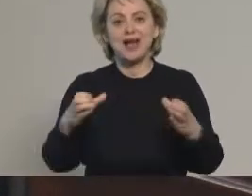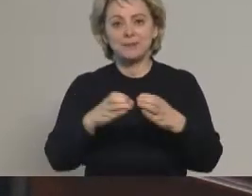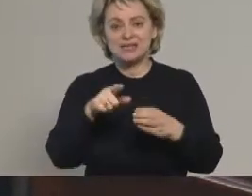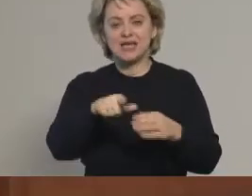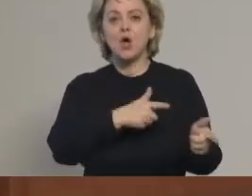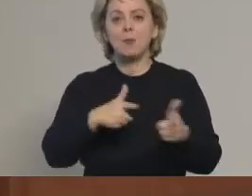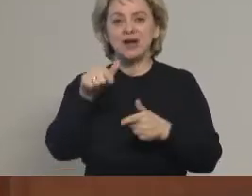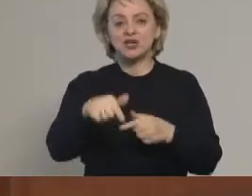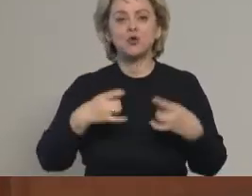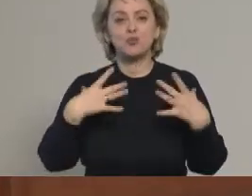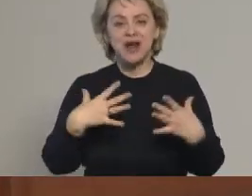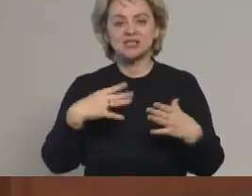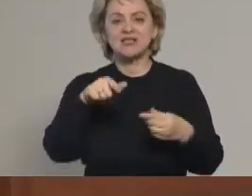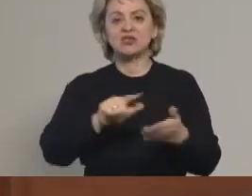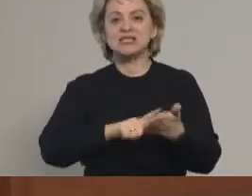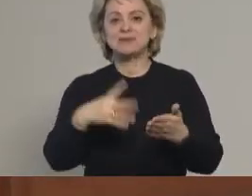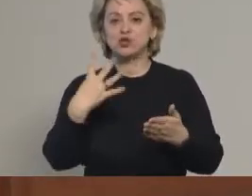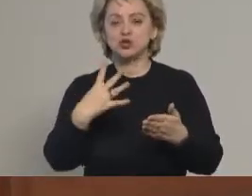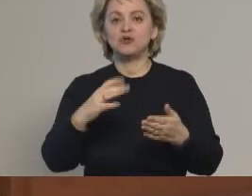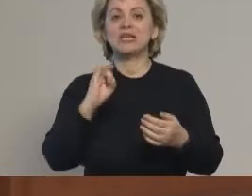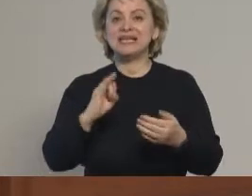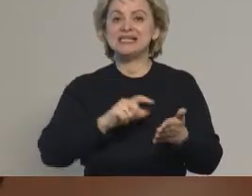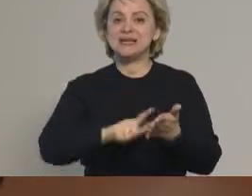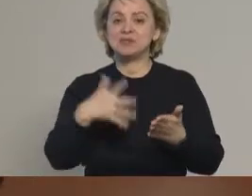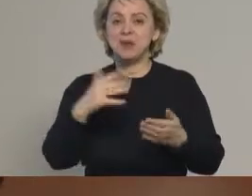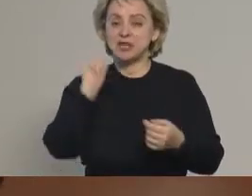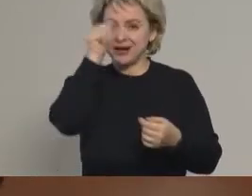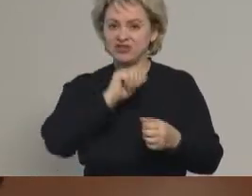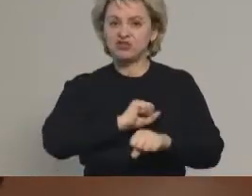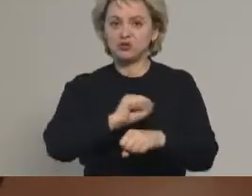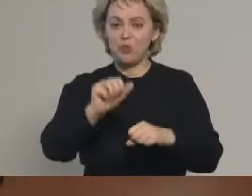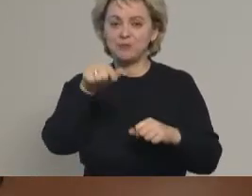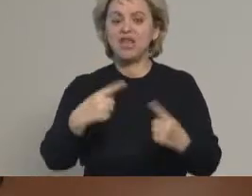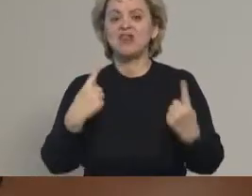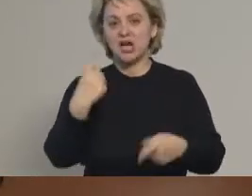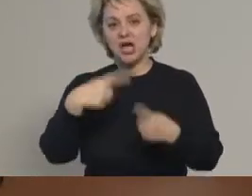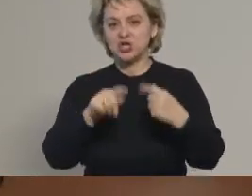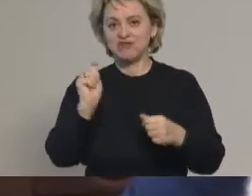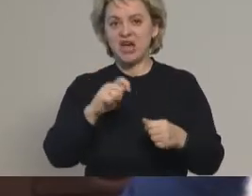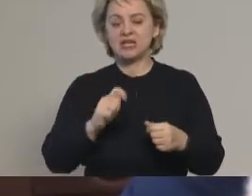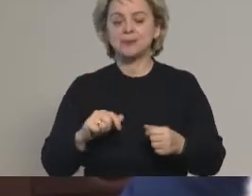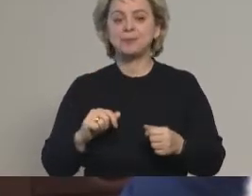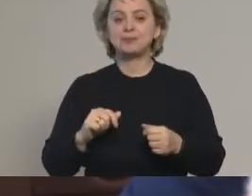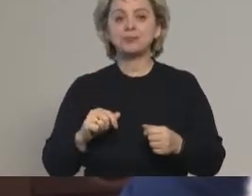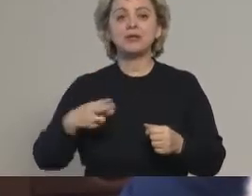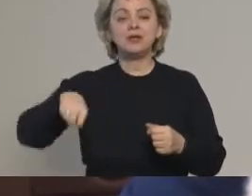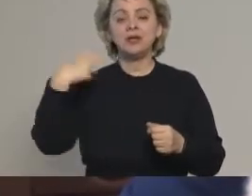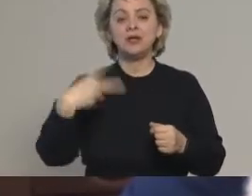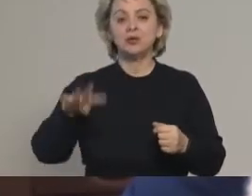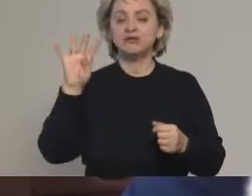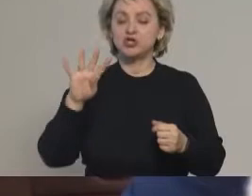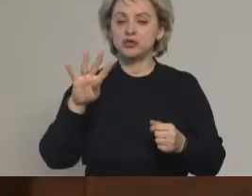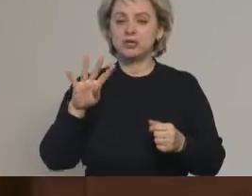по подготовке к празднованию 74-й и 75-й годовщин Победы в Великой Отечественной войне. Мария Индрикова, Андрей